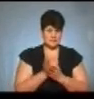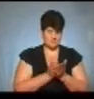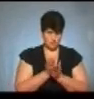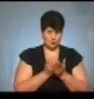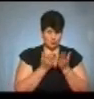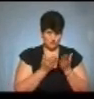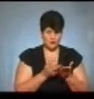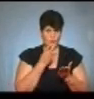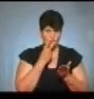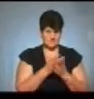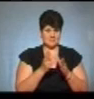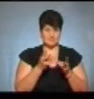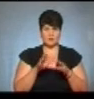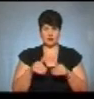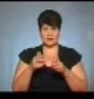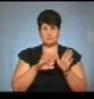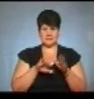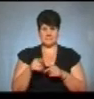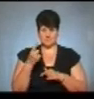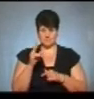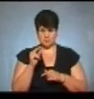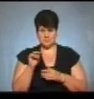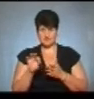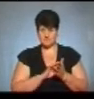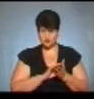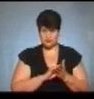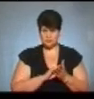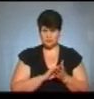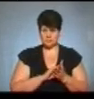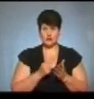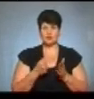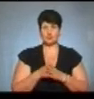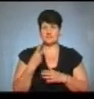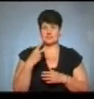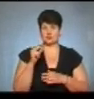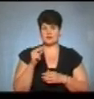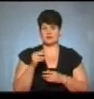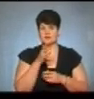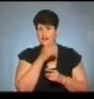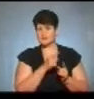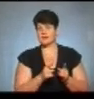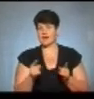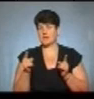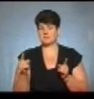послуги, показник потрібно подати після 1 числа відразу, і до 20 числа дає термін